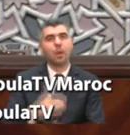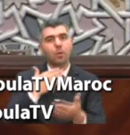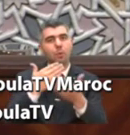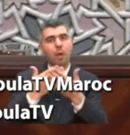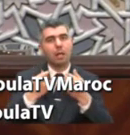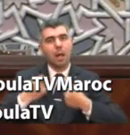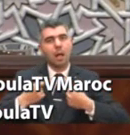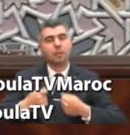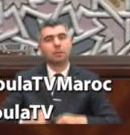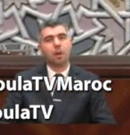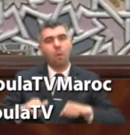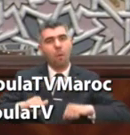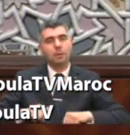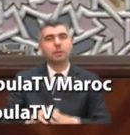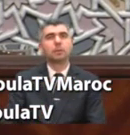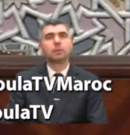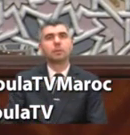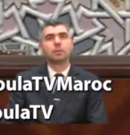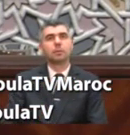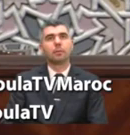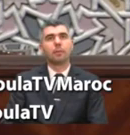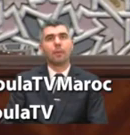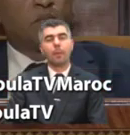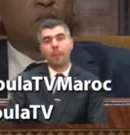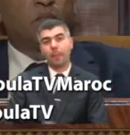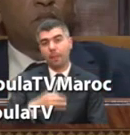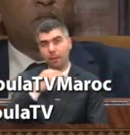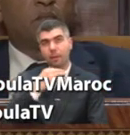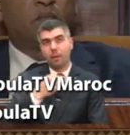الرئيس. شكرا السيدة الوزيرة. السيدة الوزيرة،